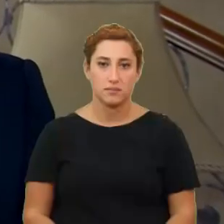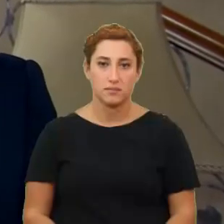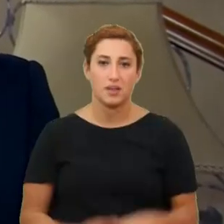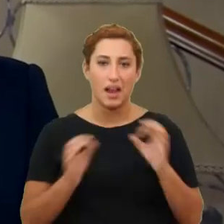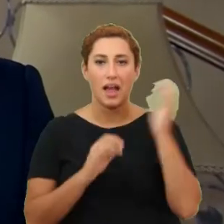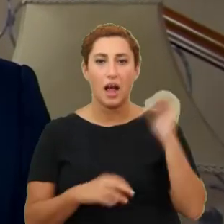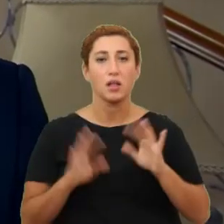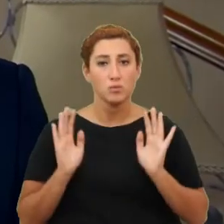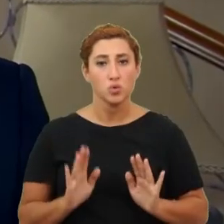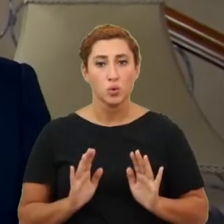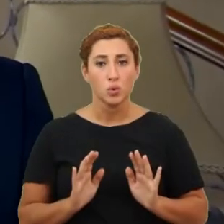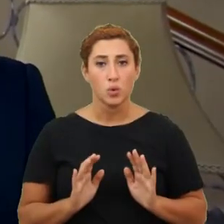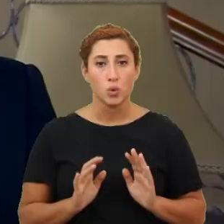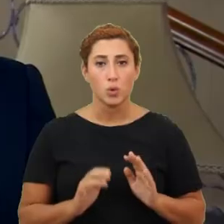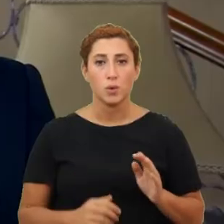Erken geldim çünkü